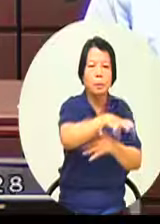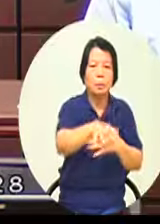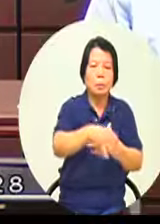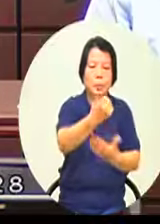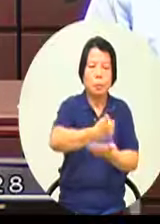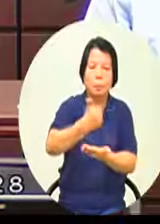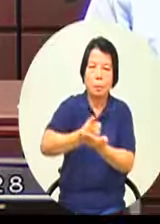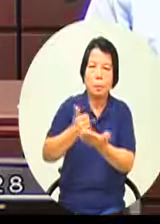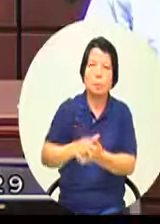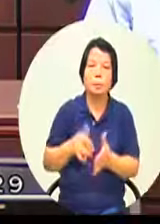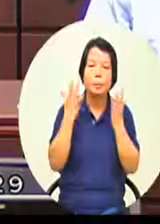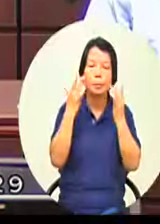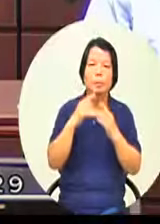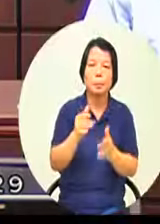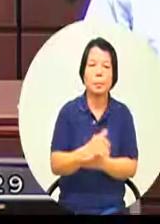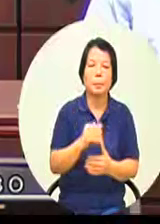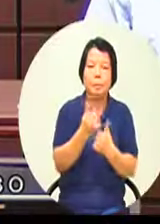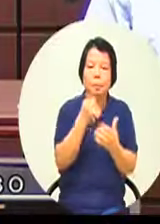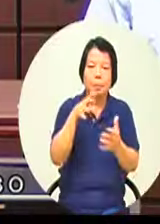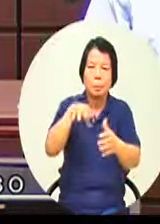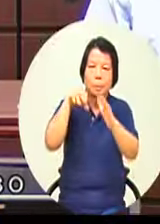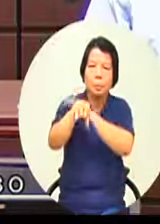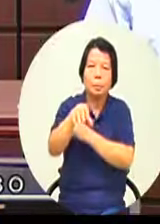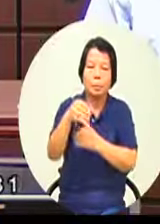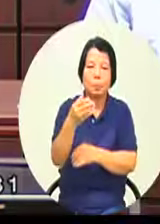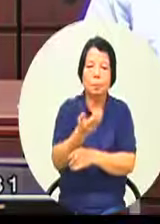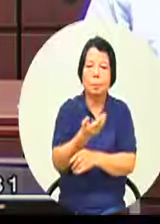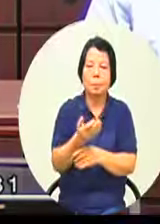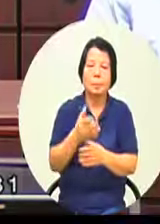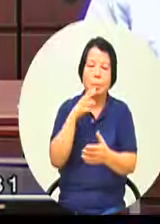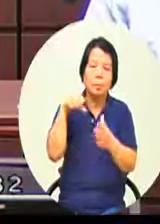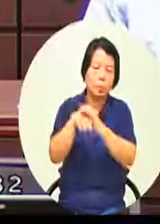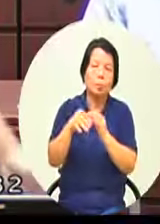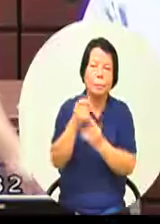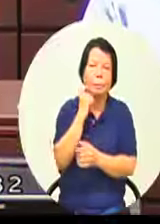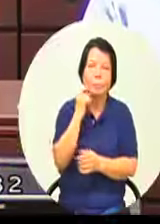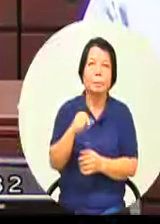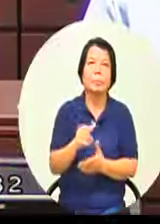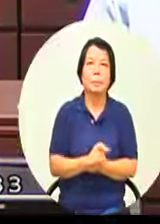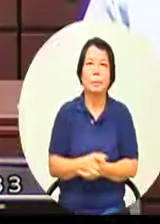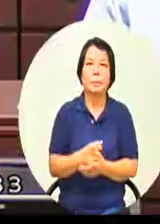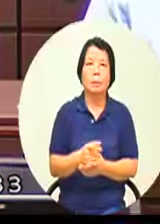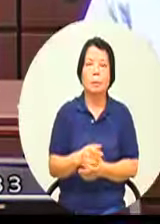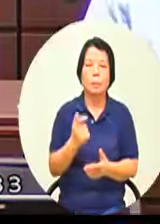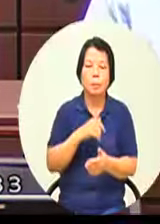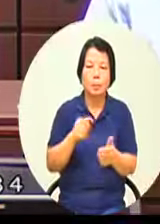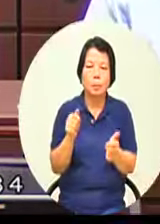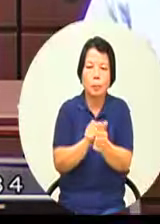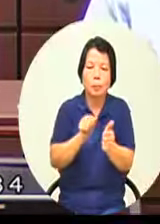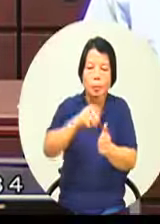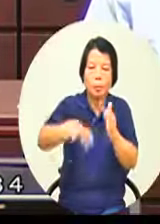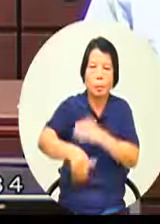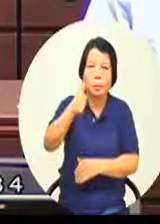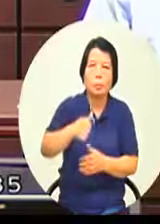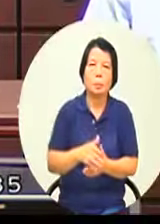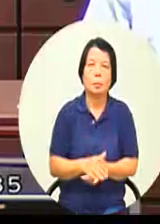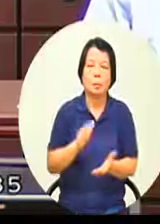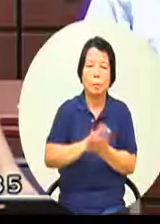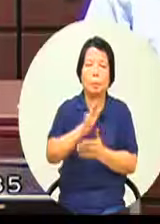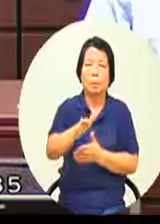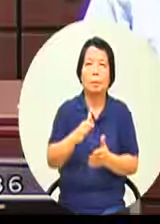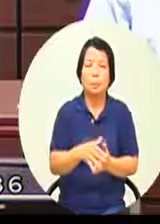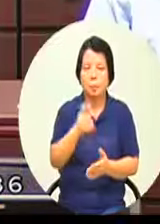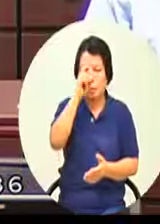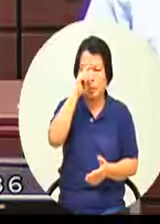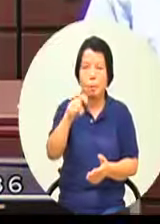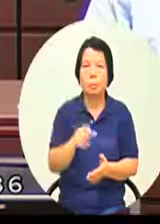你也知道，说没办法去耐存了哈，耐存。不过李委员所提到的说，我们副局长他知道一些那个，那未来的话，我也希